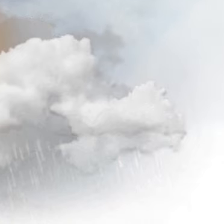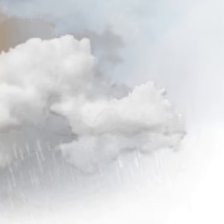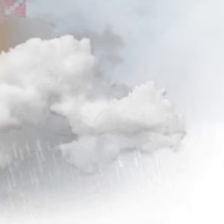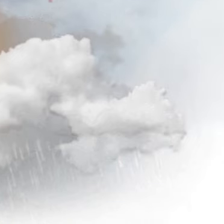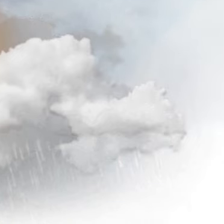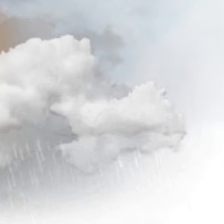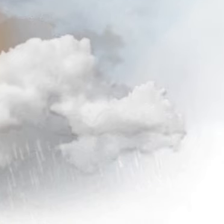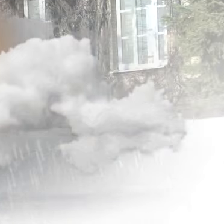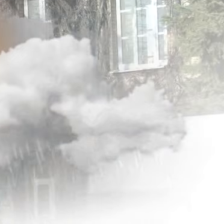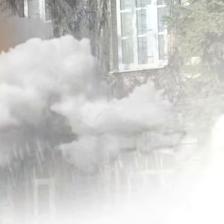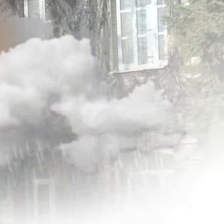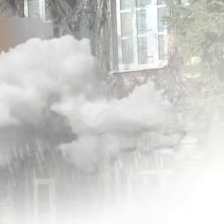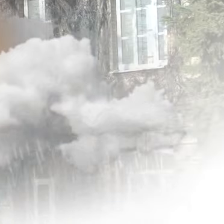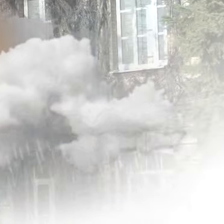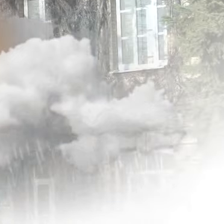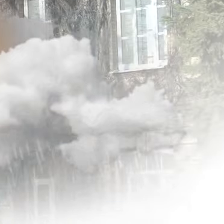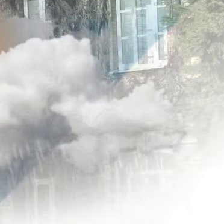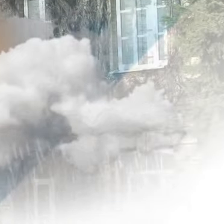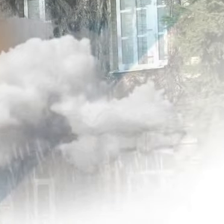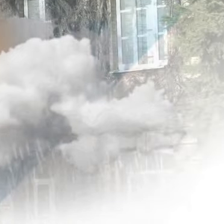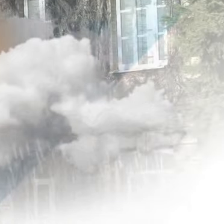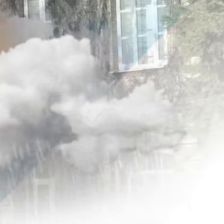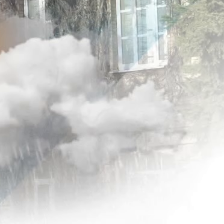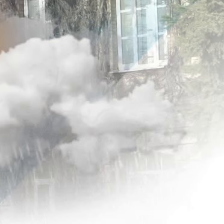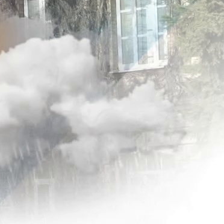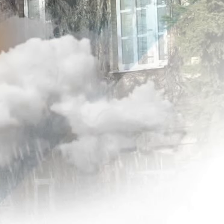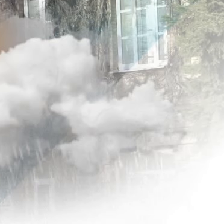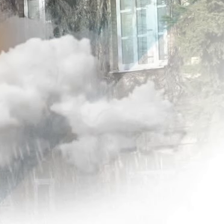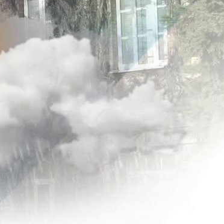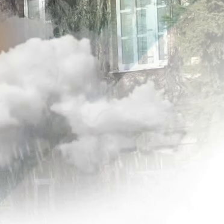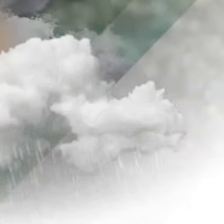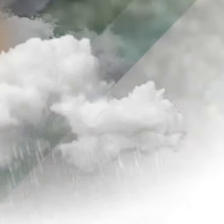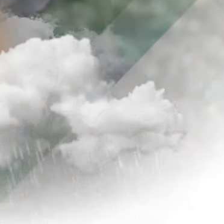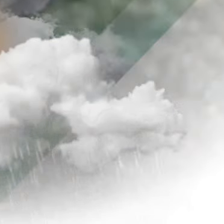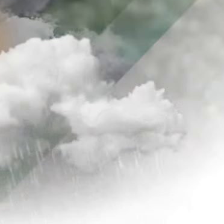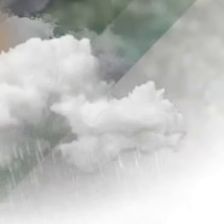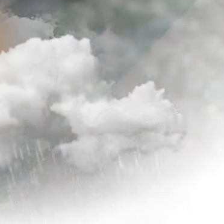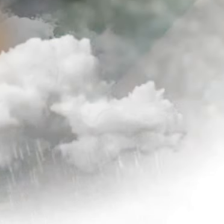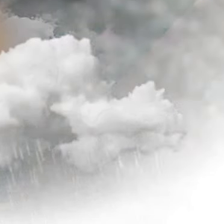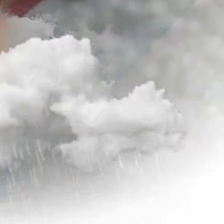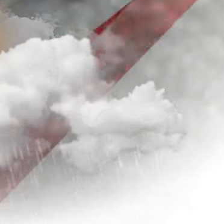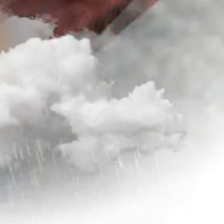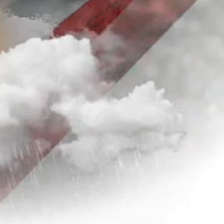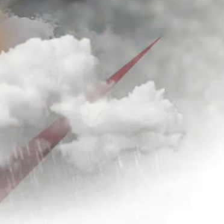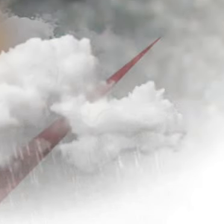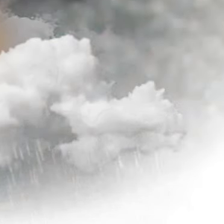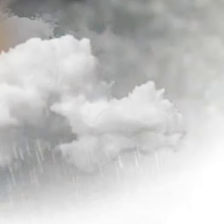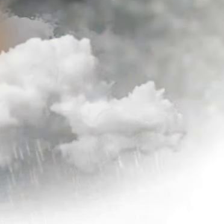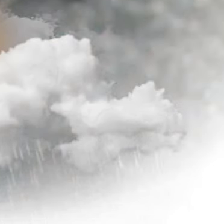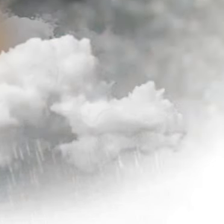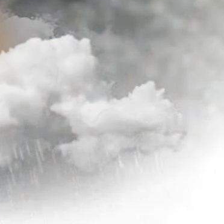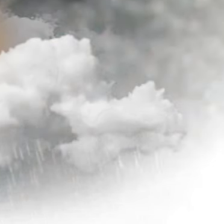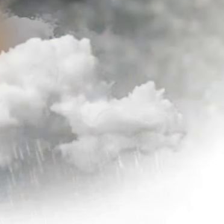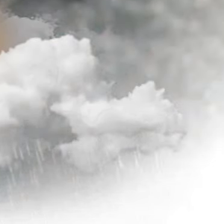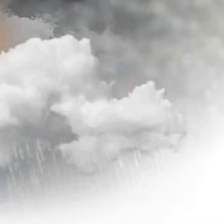5 градусаў цяпла раніцай і днём і да 2 з плюсам вечарам. Пахмурна, дождж, магчымы